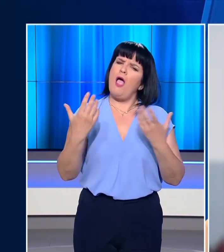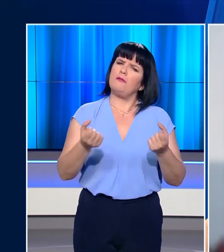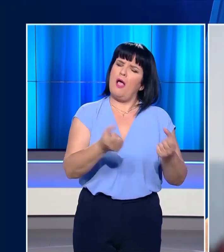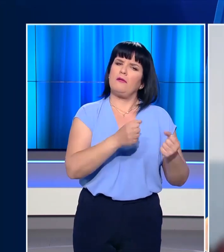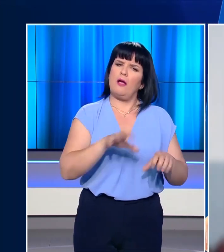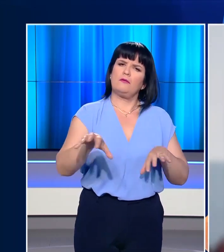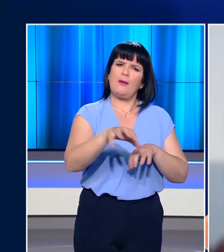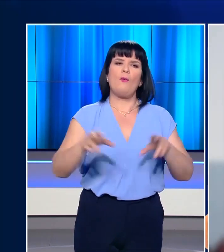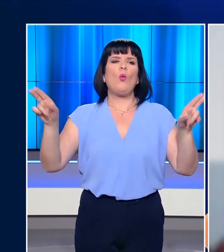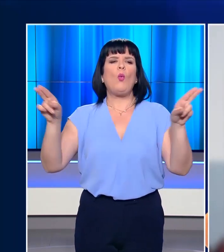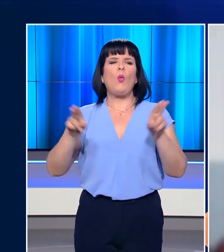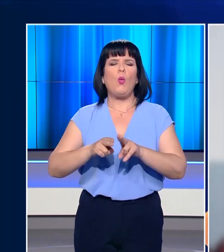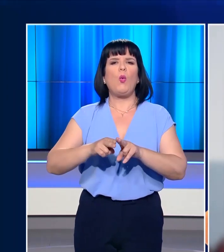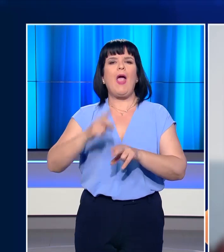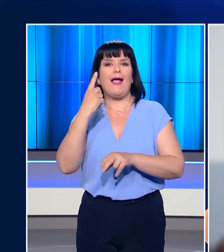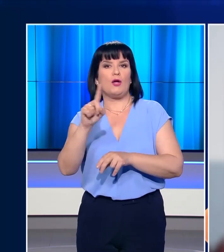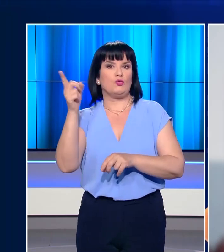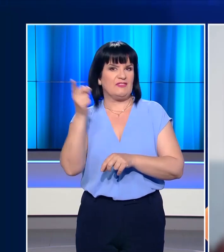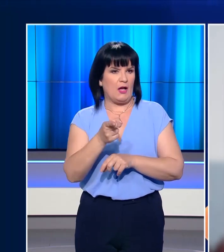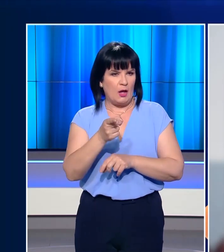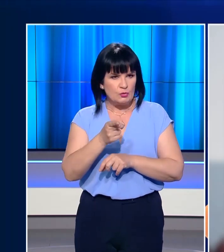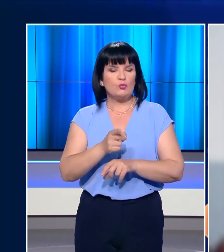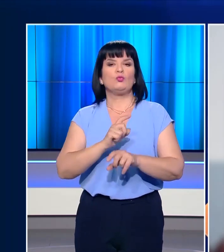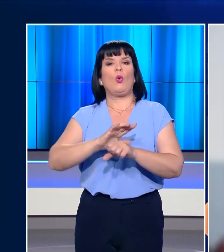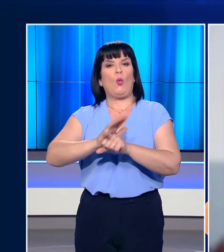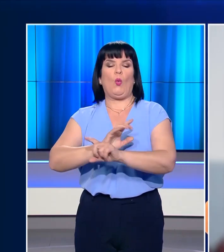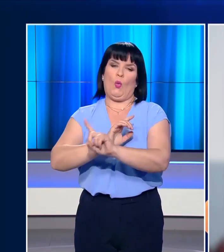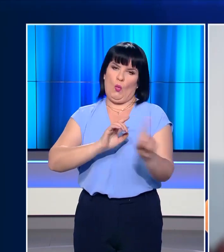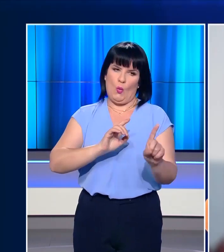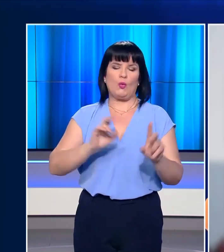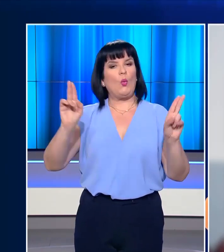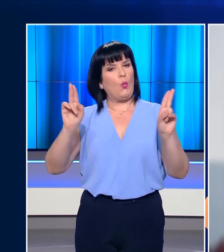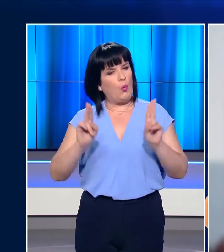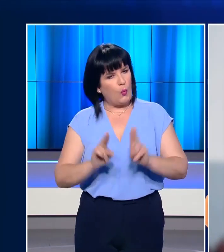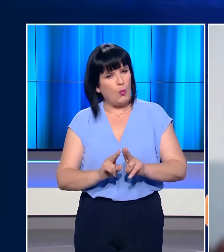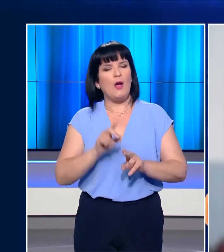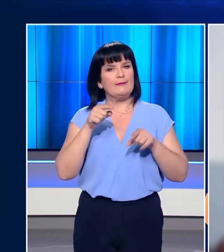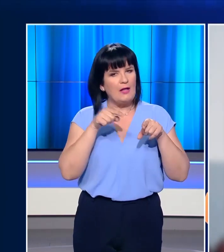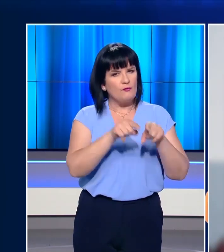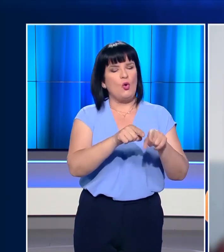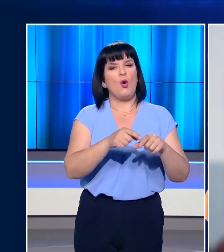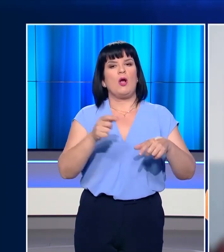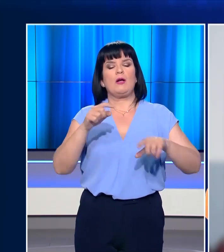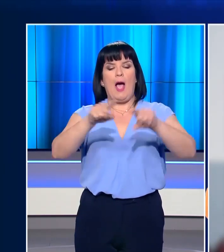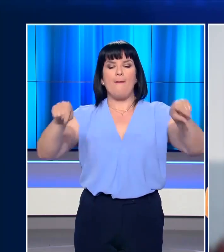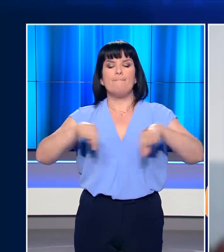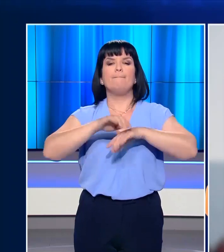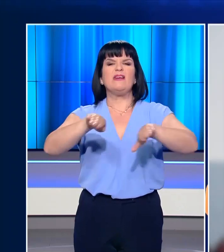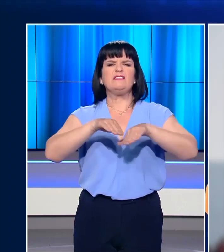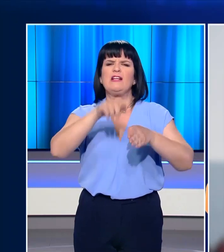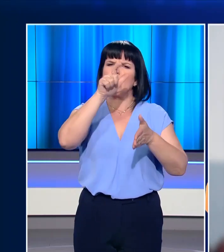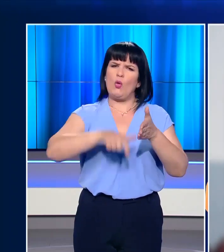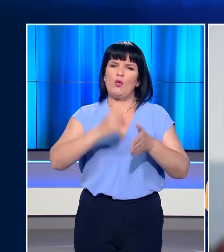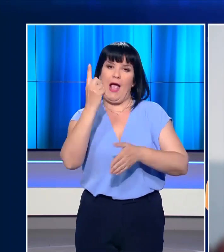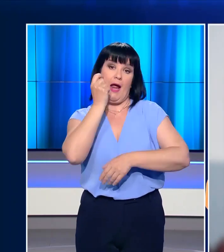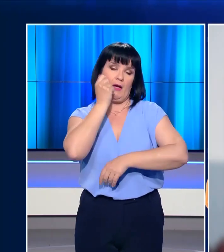θα υπάρξει περιορισμός στην πληρότητα των ξενοδοχείων, ενώ θα ισχύσει περιορισμός στον αριθμό όσων βρίσκονται ταυτόχρονα στην πισίνα. Κάθε ξενοδοχείο θα έχει